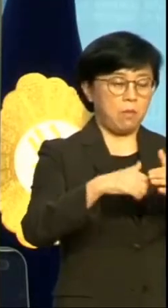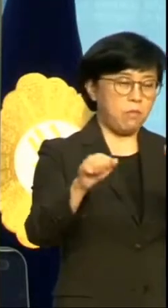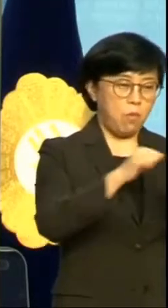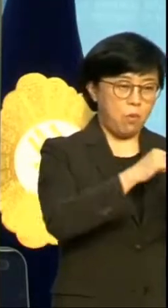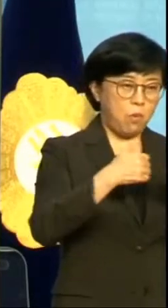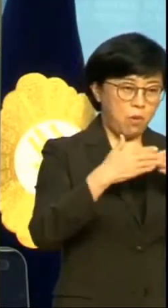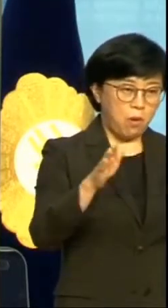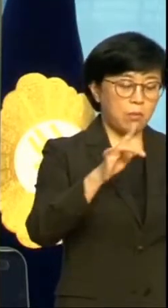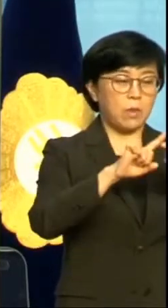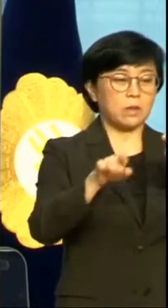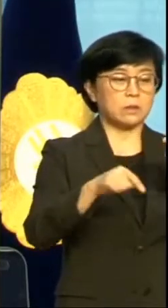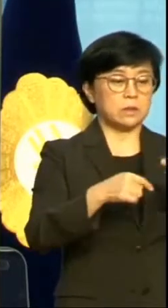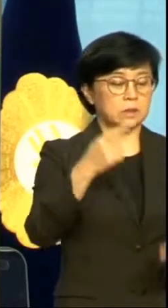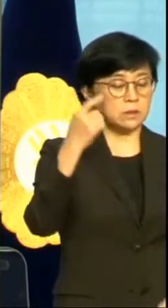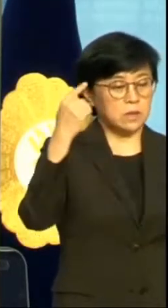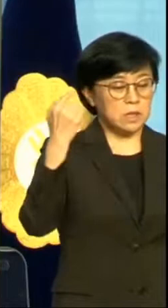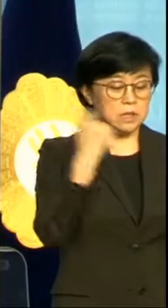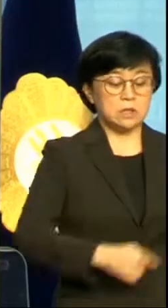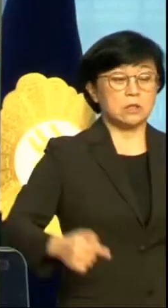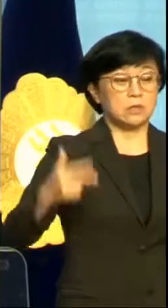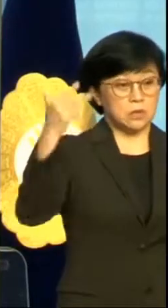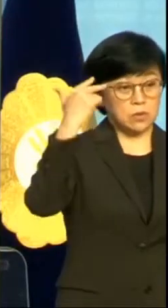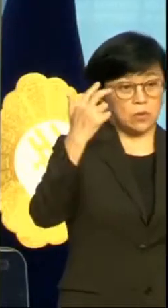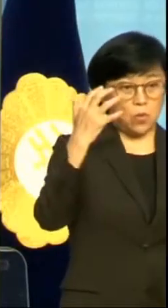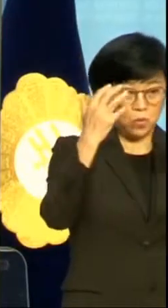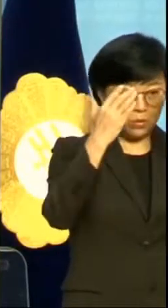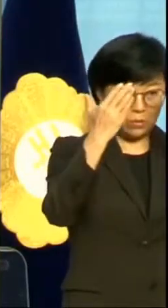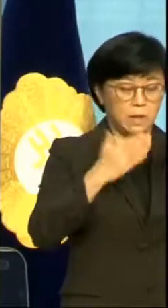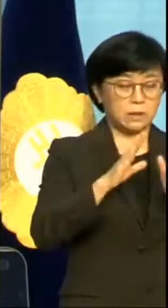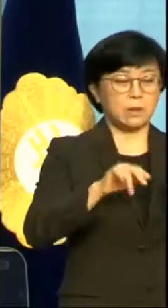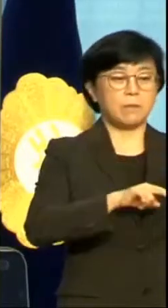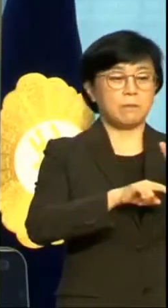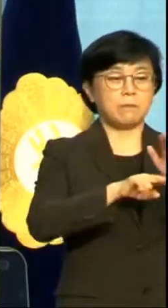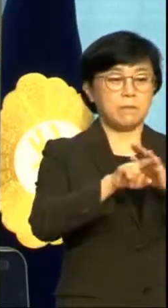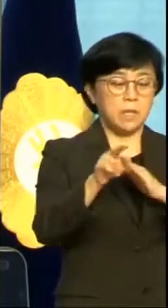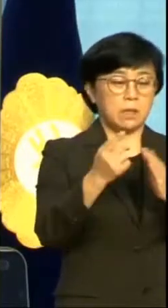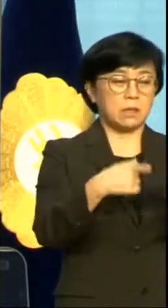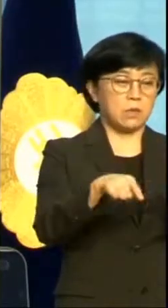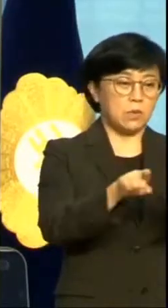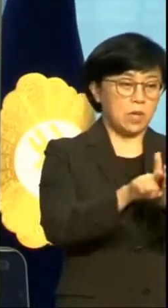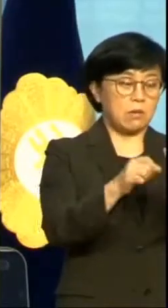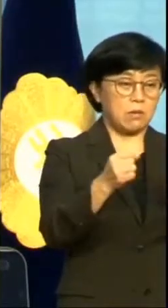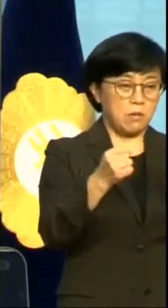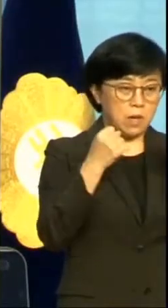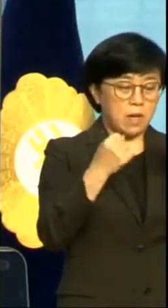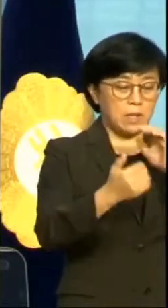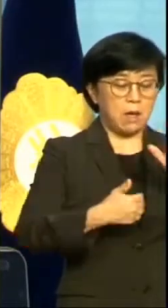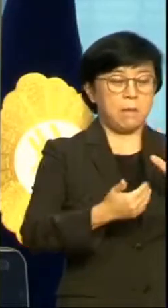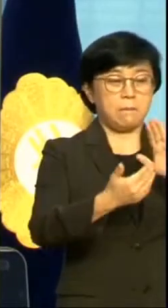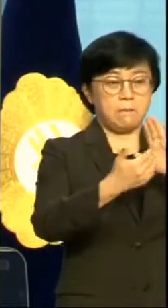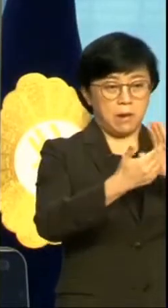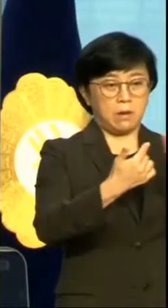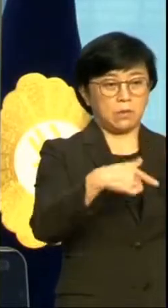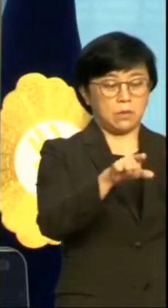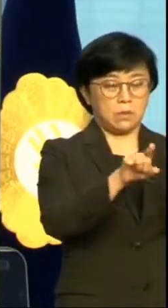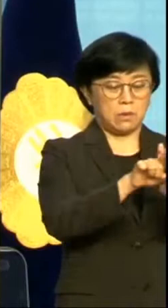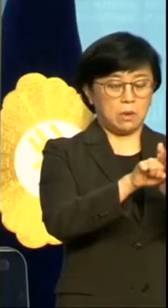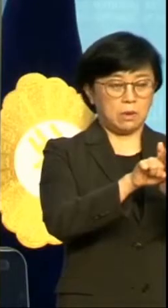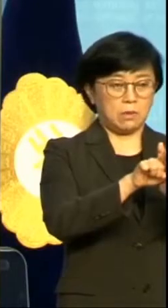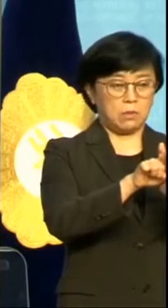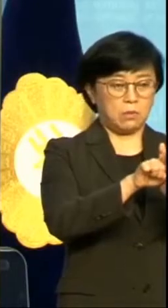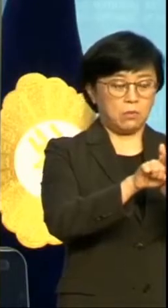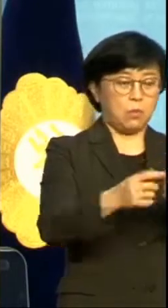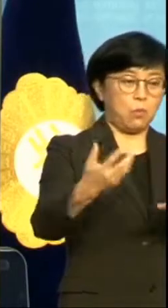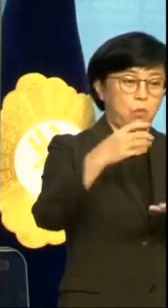등 신체적 정신적 고통을 당했을 때 이를 피할 수 있도록 건강 정에 예방조치 지상에 경빈 흠 저도